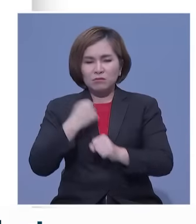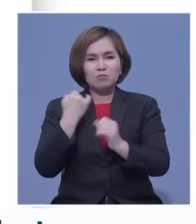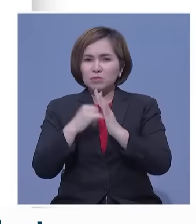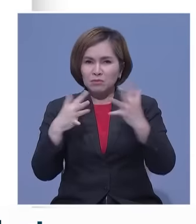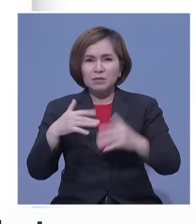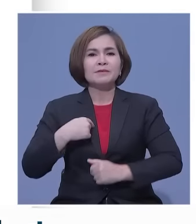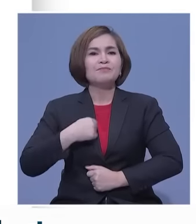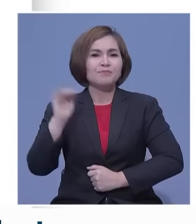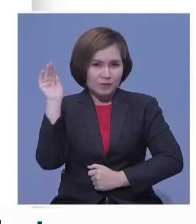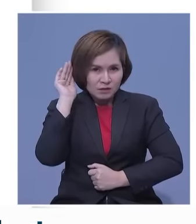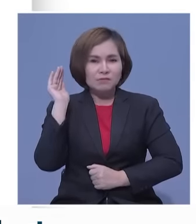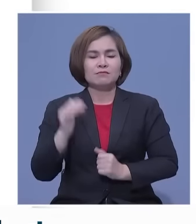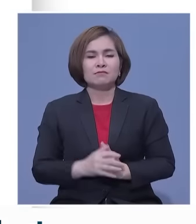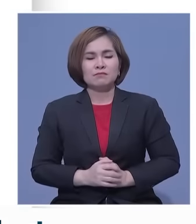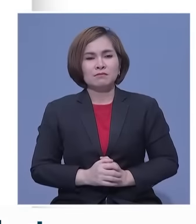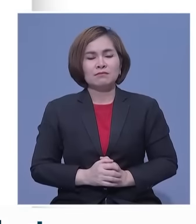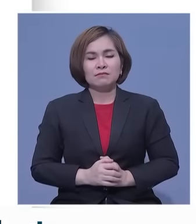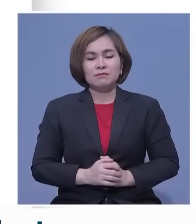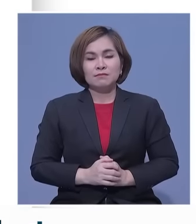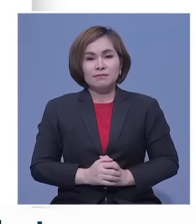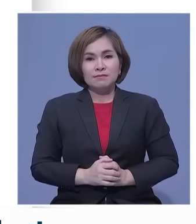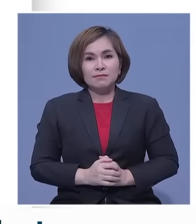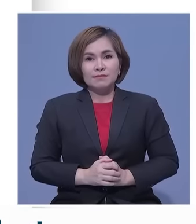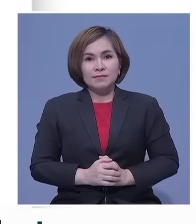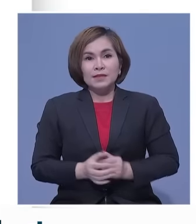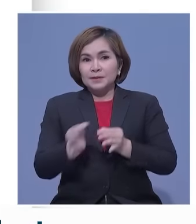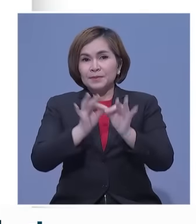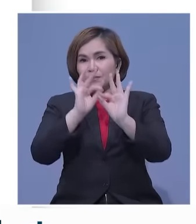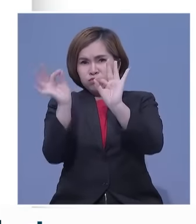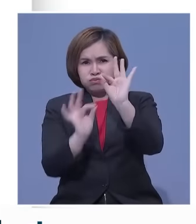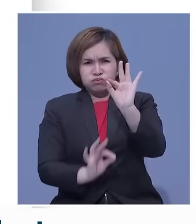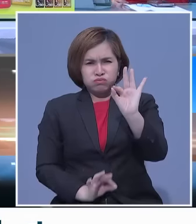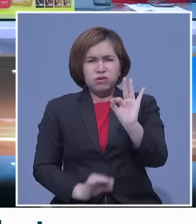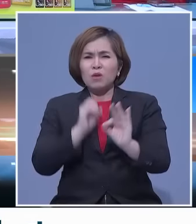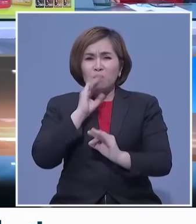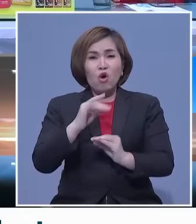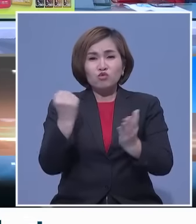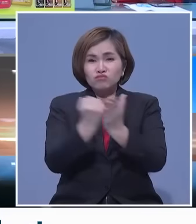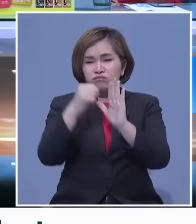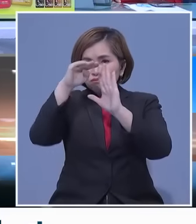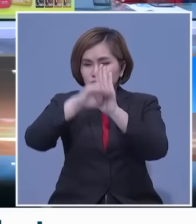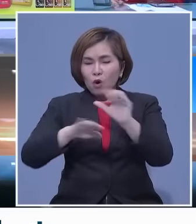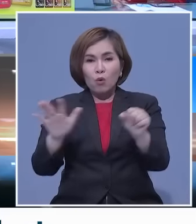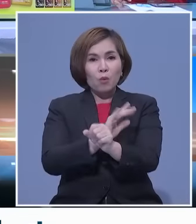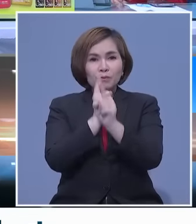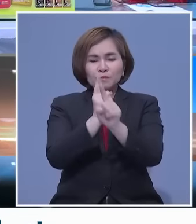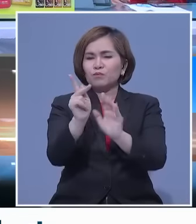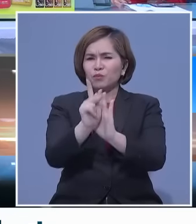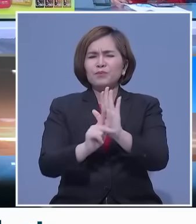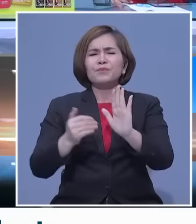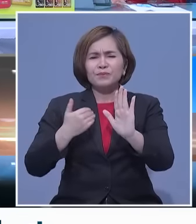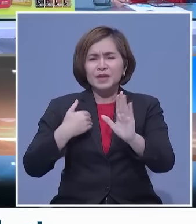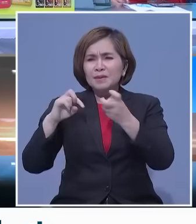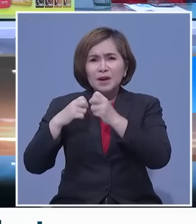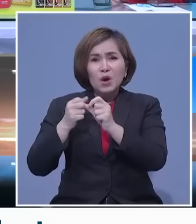ผมนี่คือโพสต์ของบอสพอพ่านนะฮะอคือพยายามจะอธิบายว่า 1คือจดทะเบียนอย่างถูกต้องตามกฎหมายแน่นอนแต่